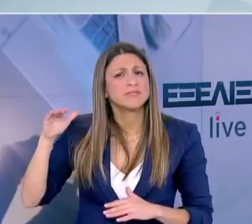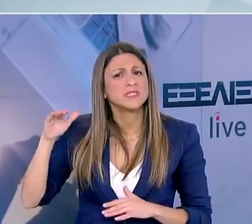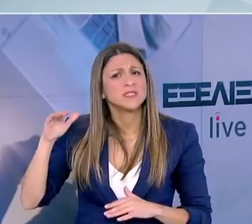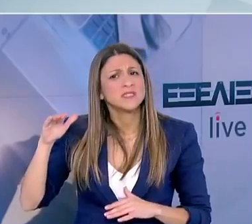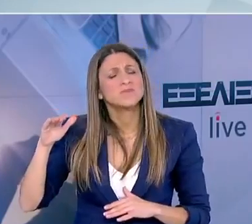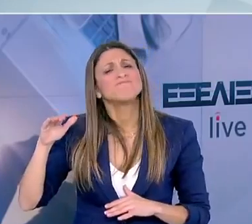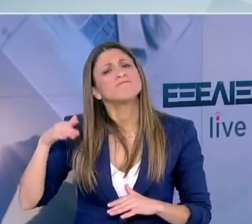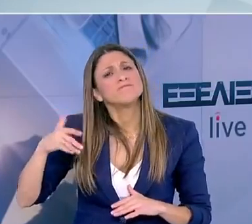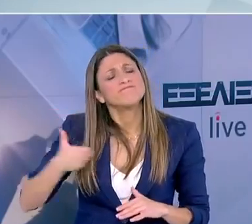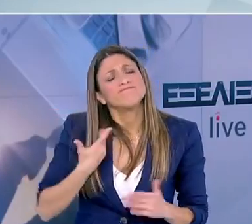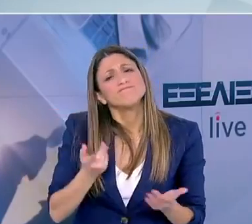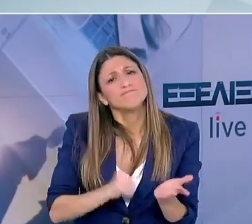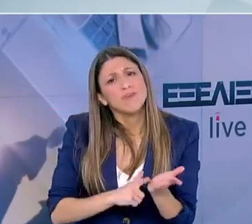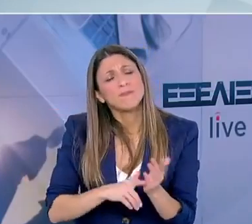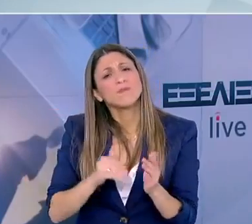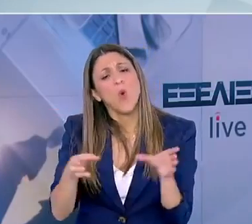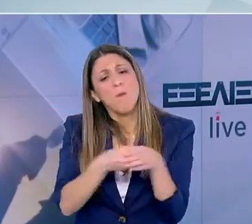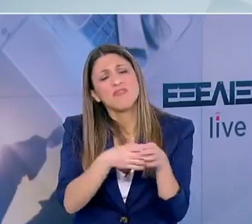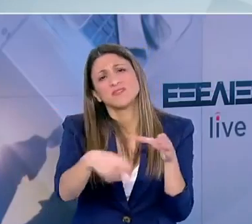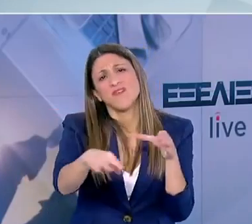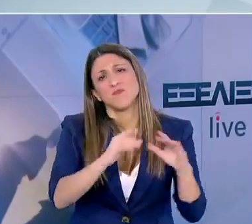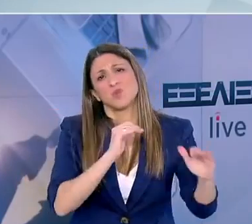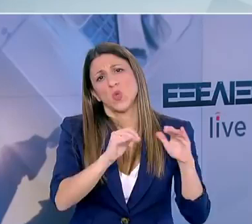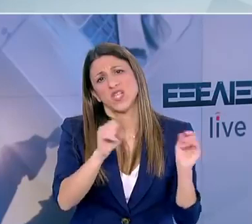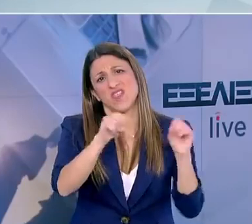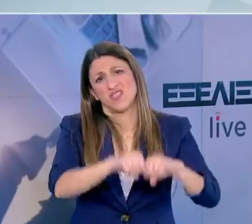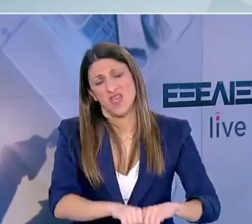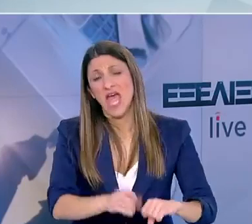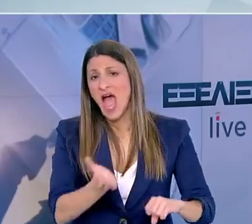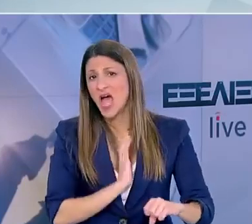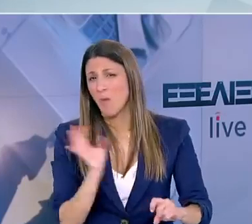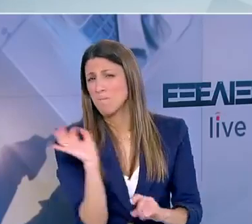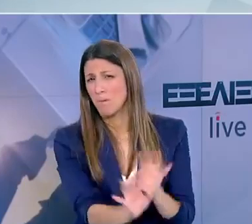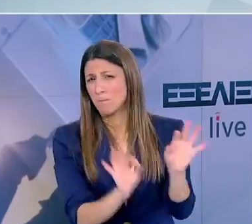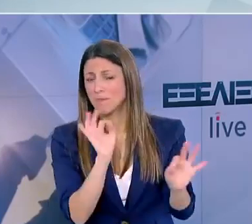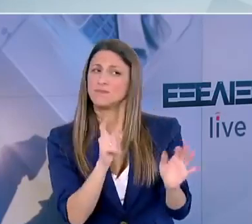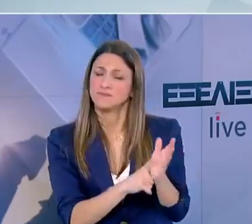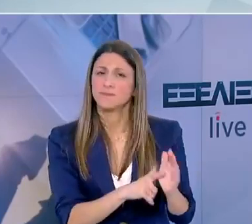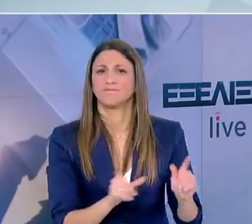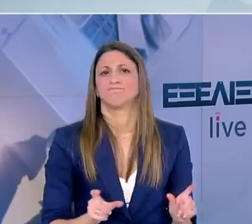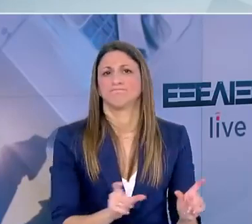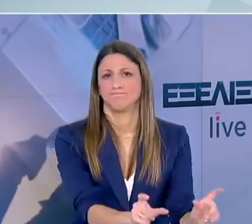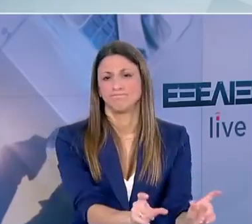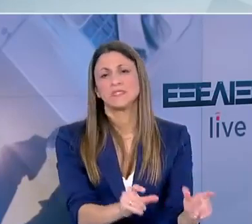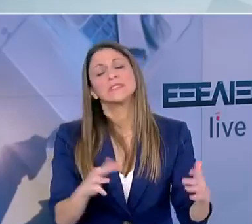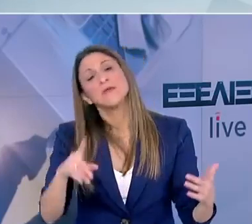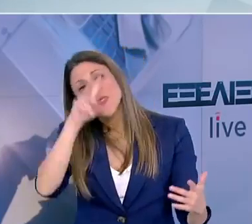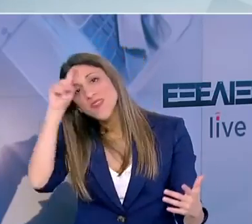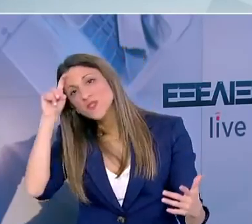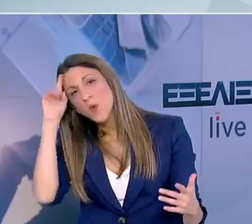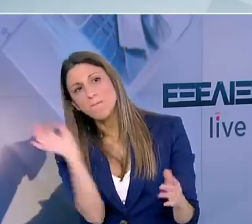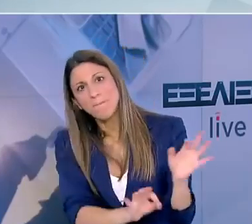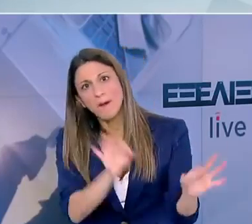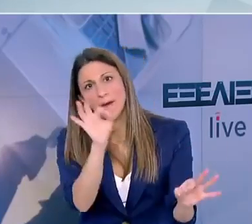τις ευπαθείς και να περιχαρακώσουμε όσο μπορούμε αυτούς που ήταν θετικοί. Καμιά φορά είναι δύσκολο. Μπορεί να δεις επιδημίες σε αυτό το χώρο. Δεν